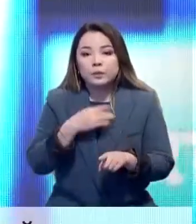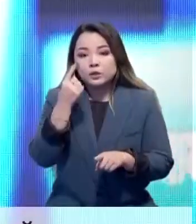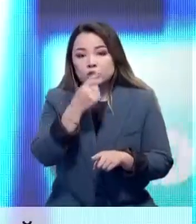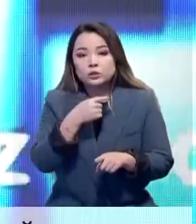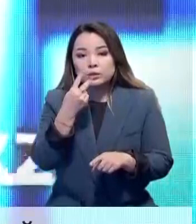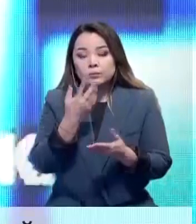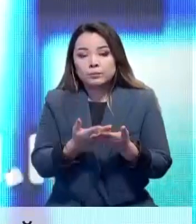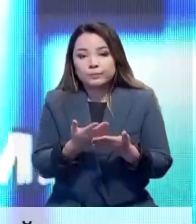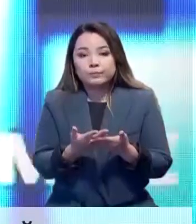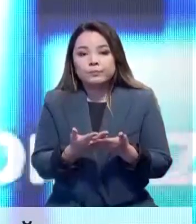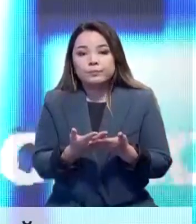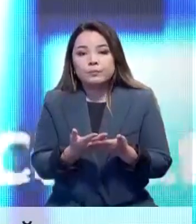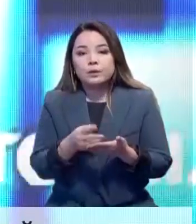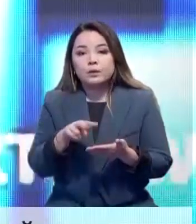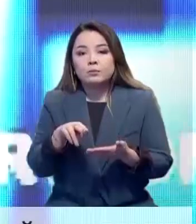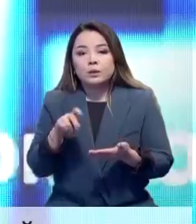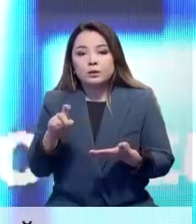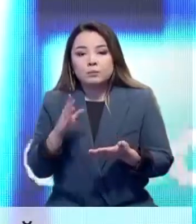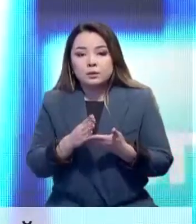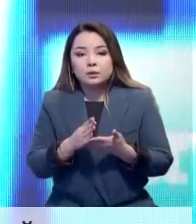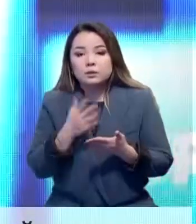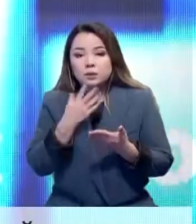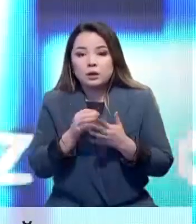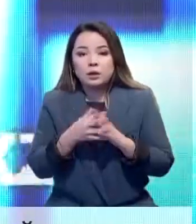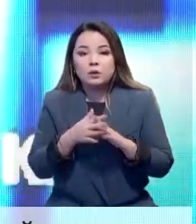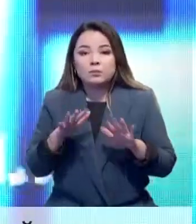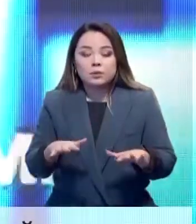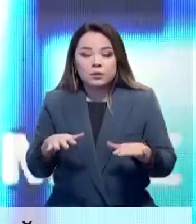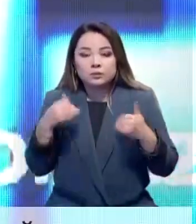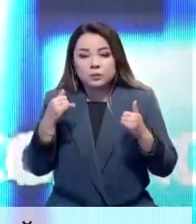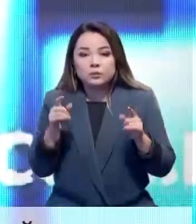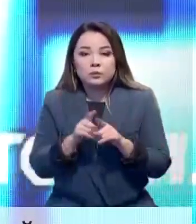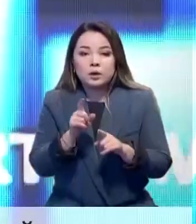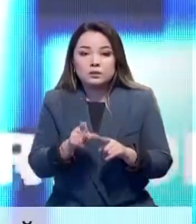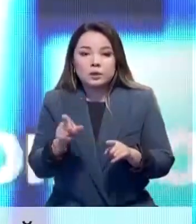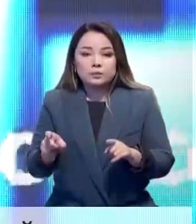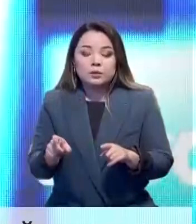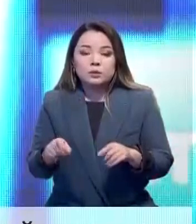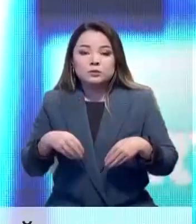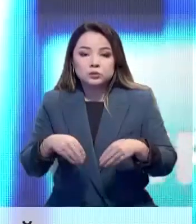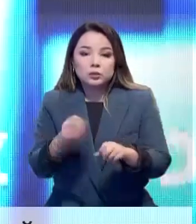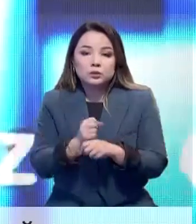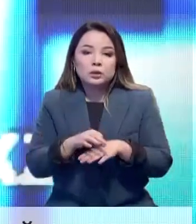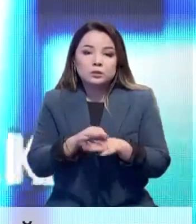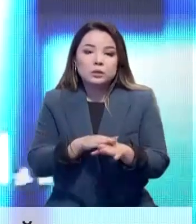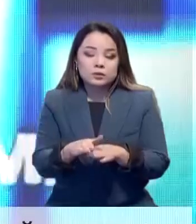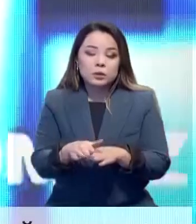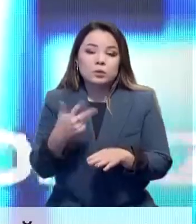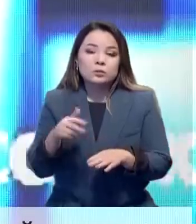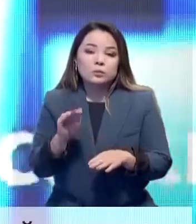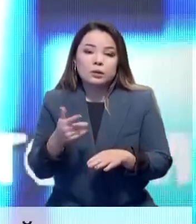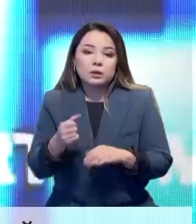мынау ЛПХ дейді ғой, жеке бастың ауылдағы малын ұстайтын азаматтарға жайылым ретінде 30 мың гектарды бердік.